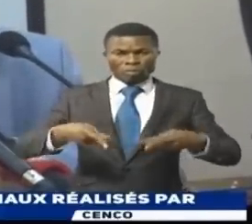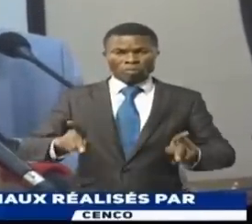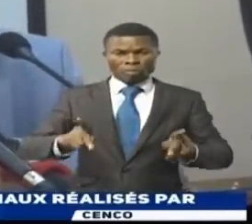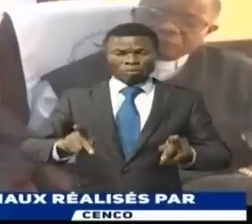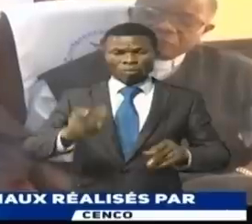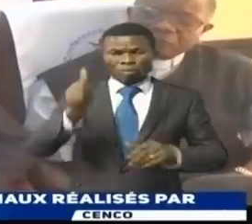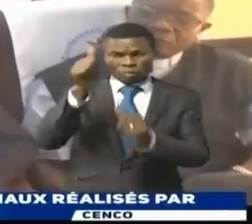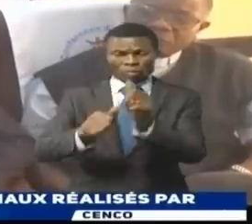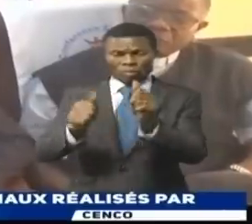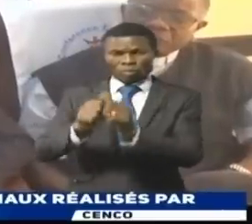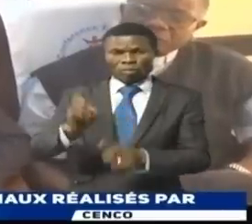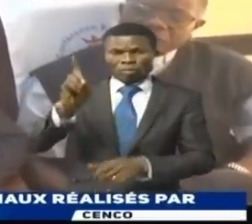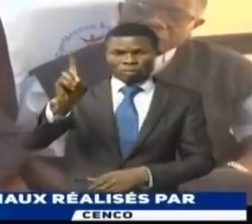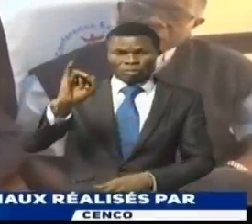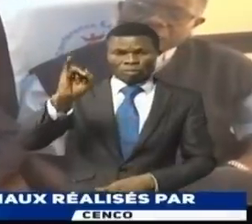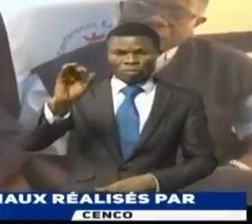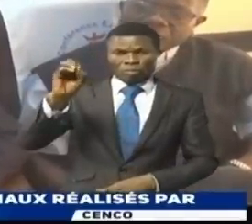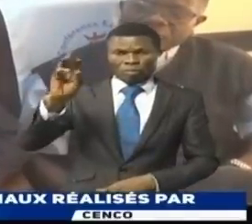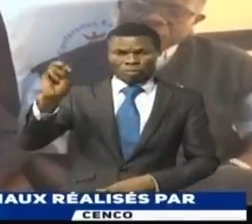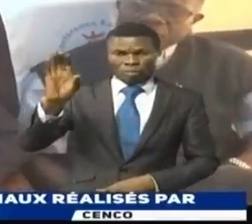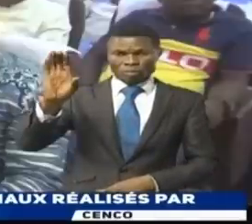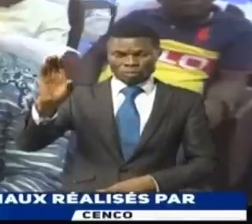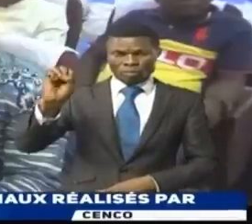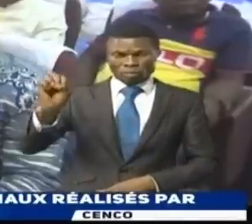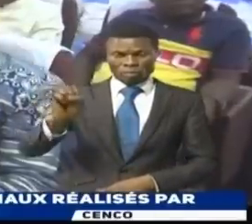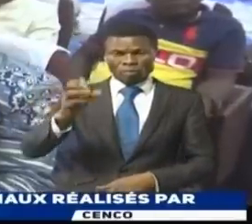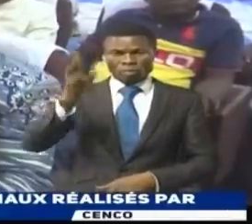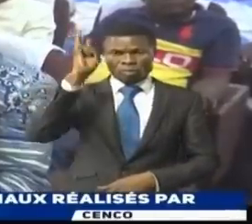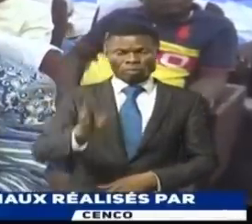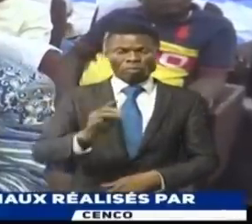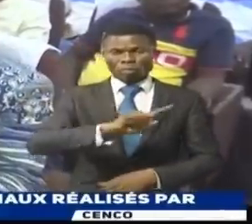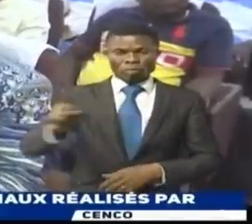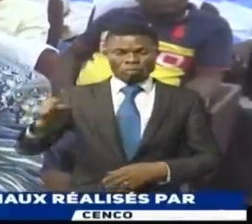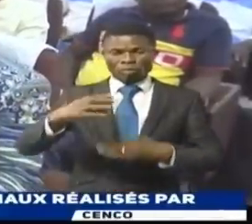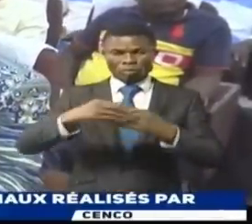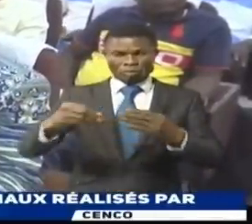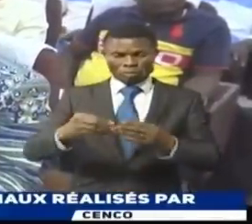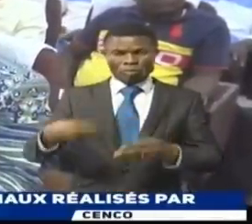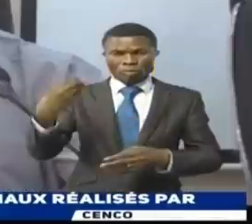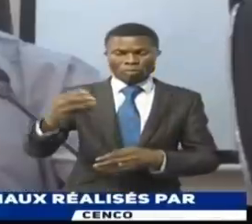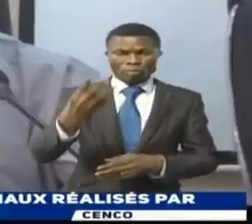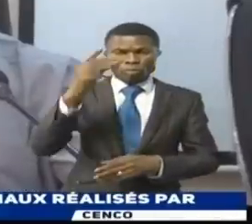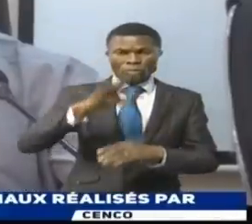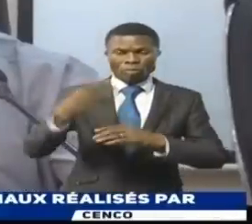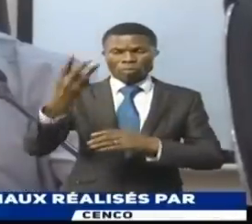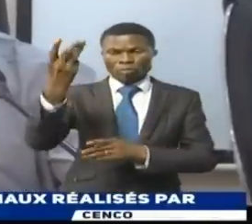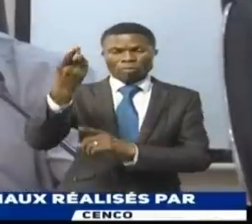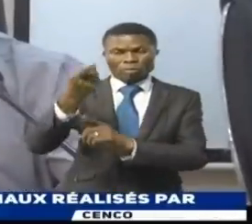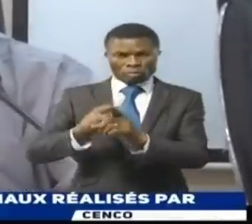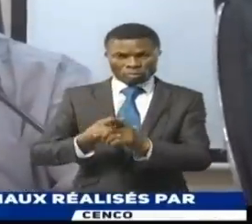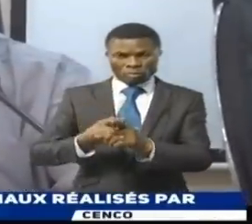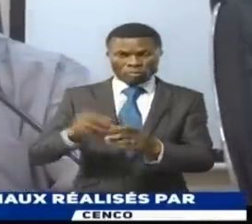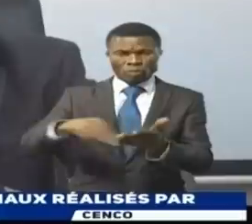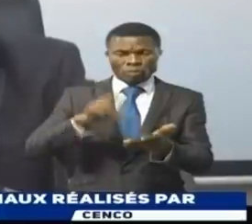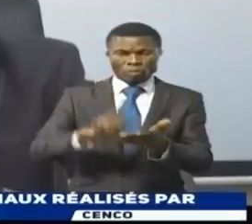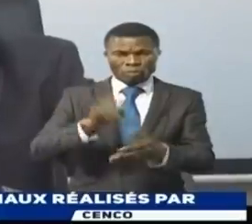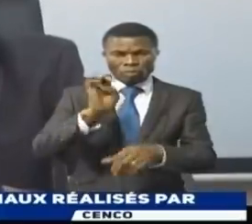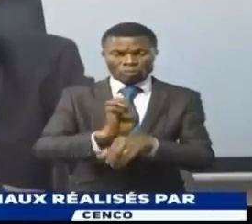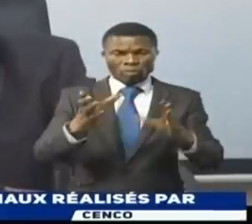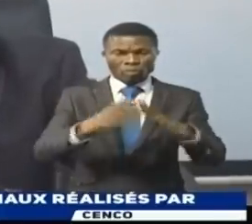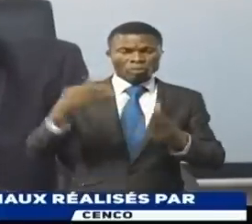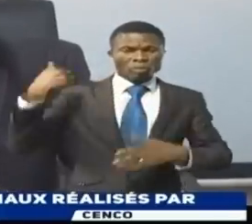des diocèses avec une enveloppe de 300 000 dollars qui sera allouée trimestriellement. Ce protocole d'accord signé entre l'Église et